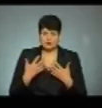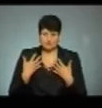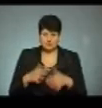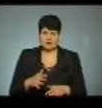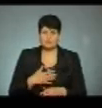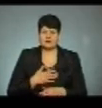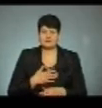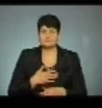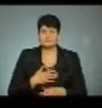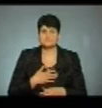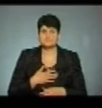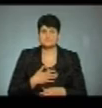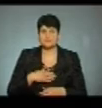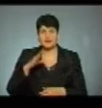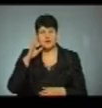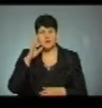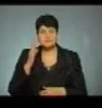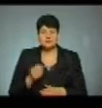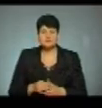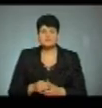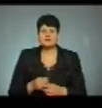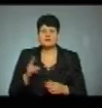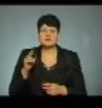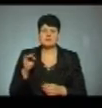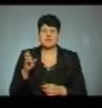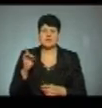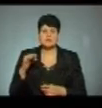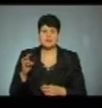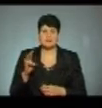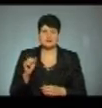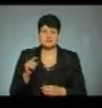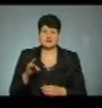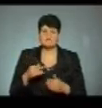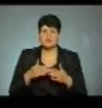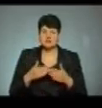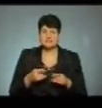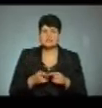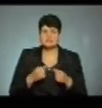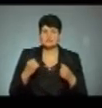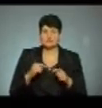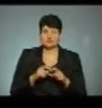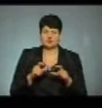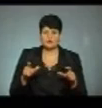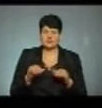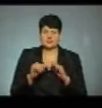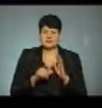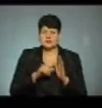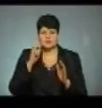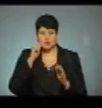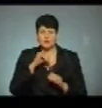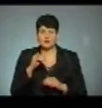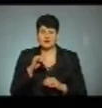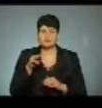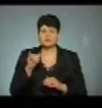мене, хлопчик Цибринський Назар. Випускниця цієї спортивної школи, 16-річна